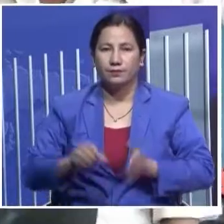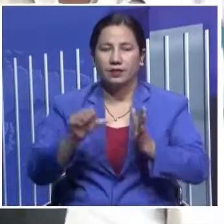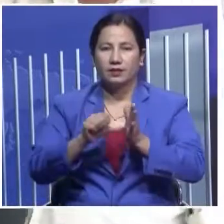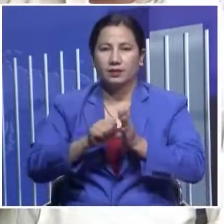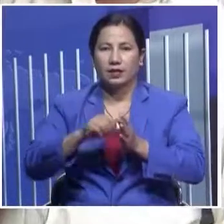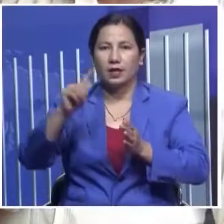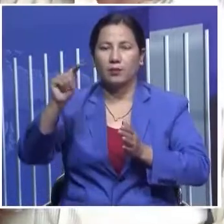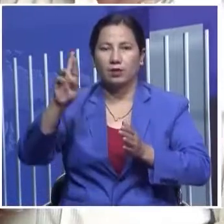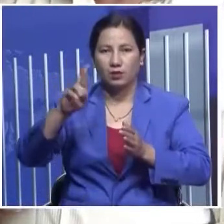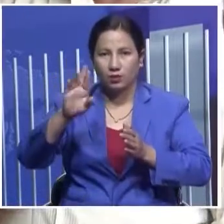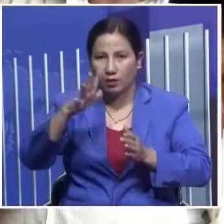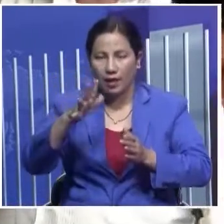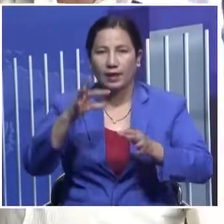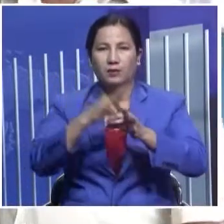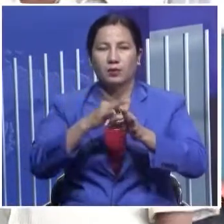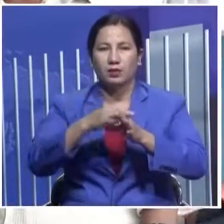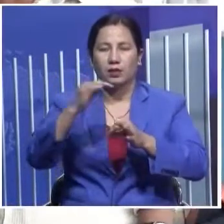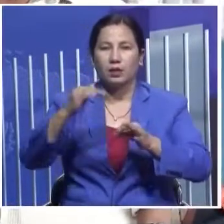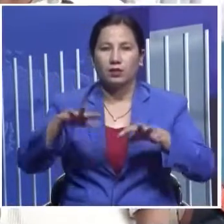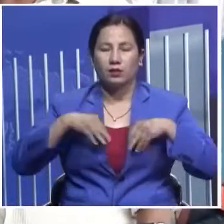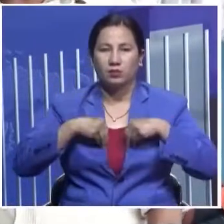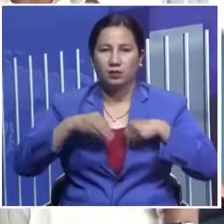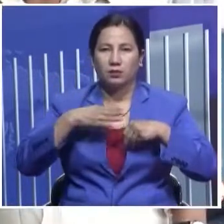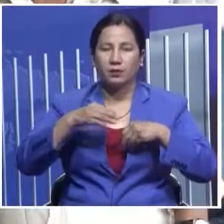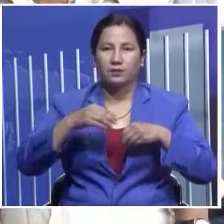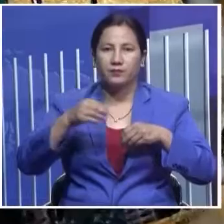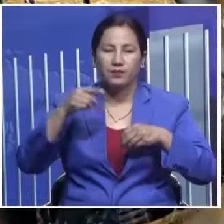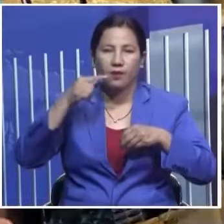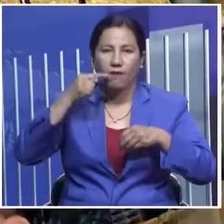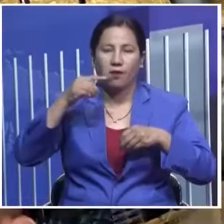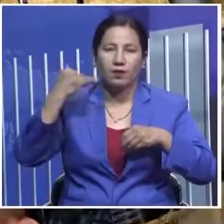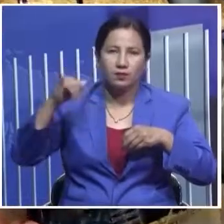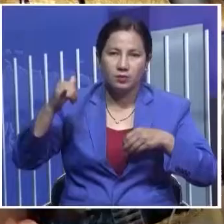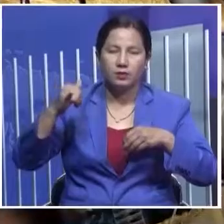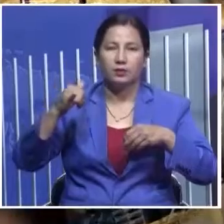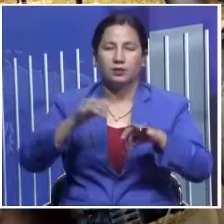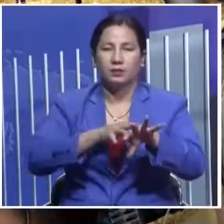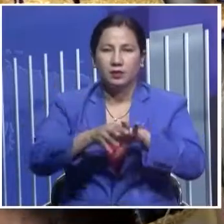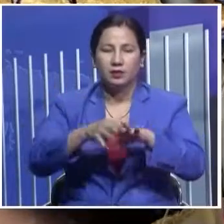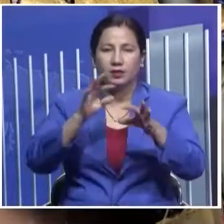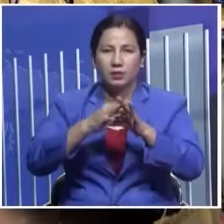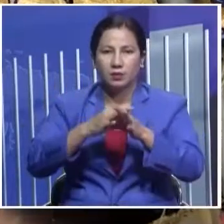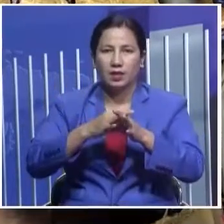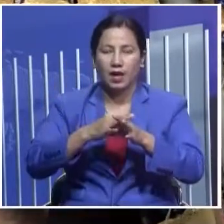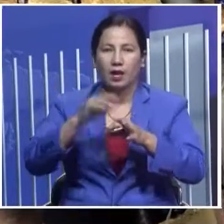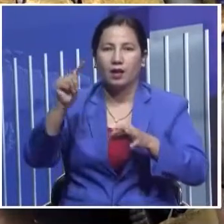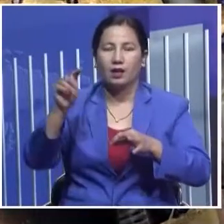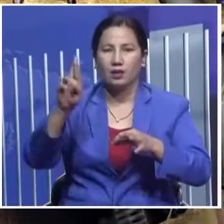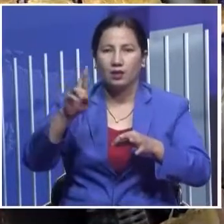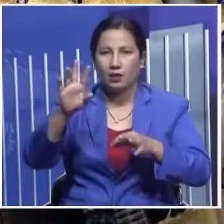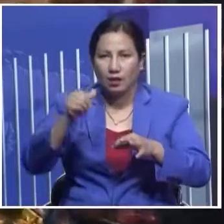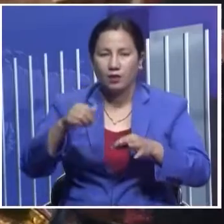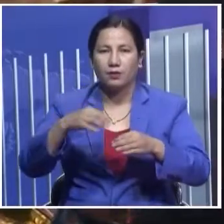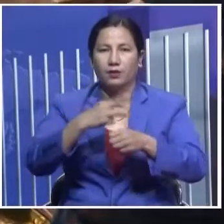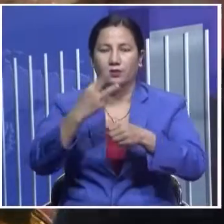जिल्लामा करको दायरामा नआएका व्यवसायी तथा अनुमति बिना सुर्ती जन्य र मदिरा बिक्री वितरण गर्ने व्यवसायीहरूलाई करको दायरामा ल्याउने